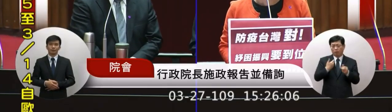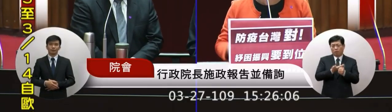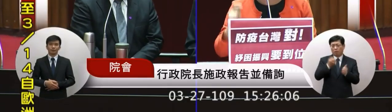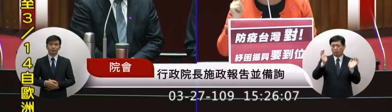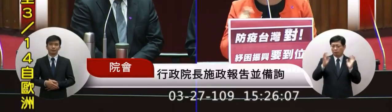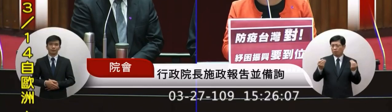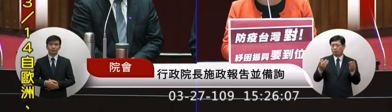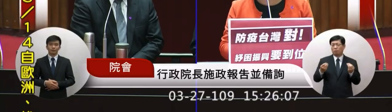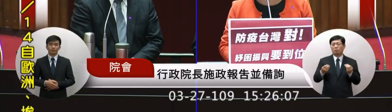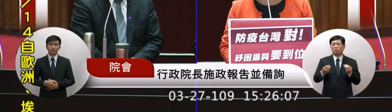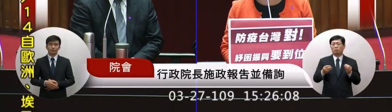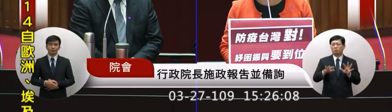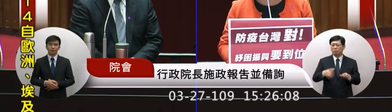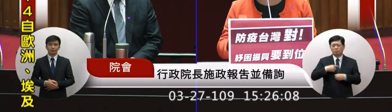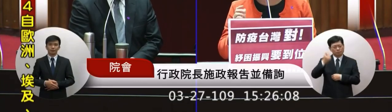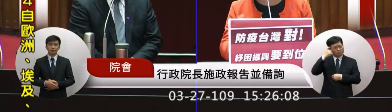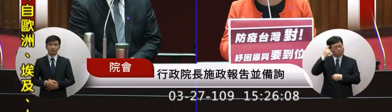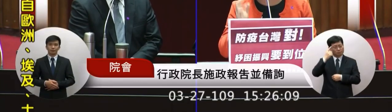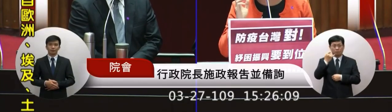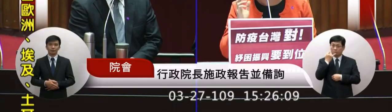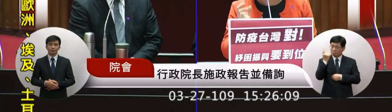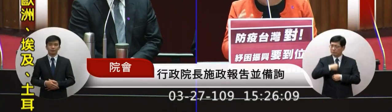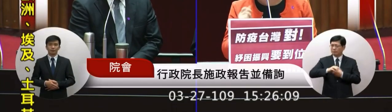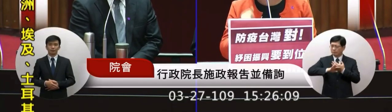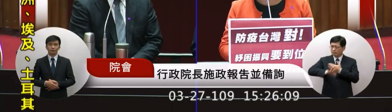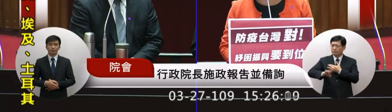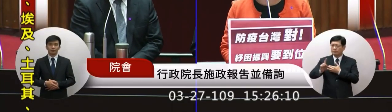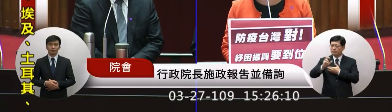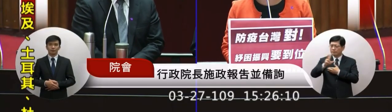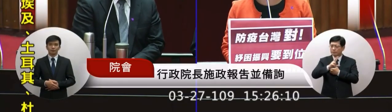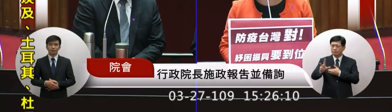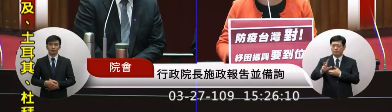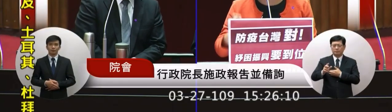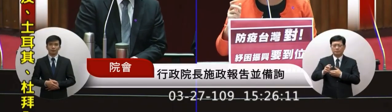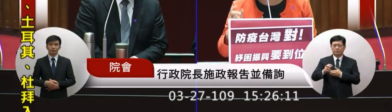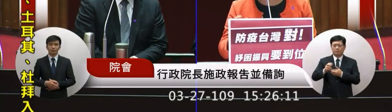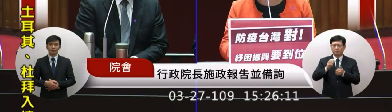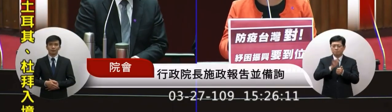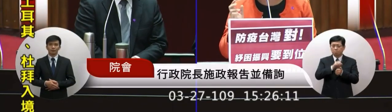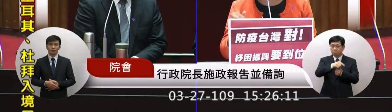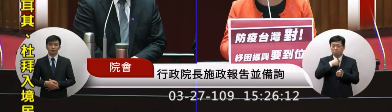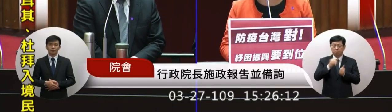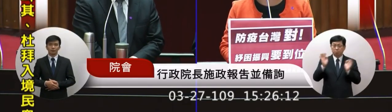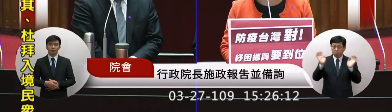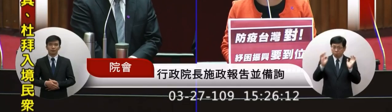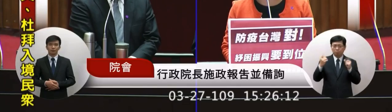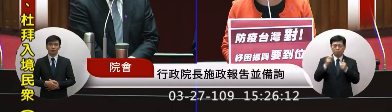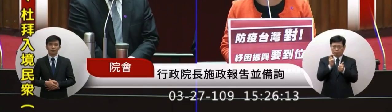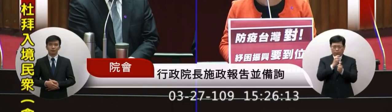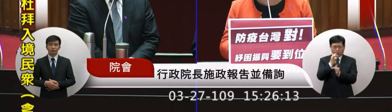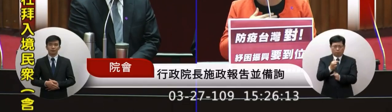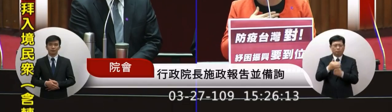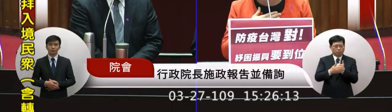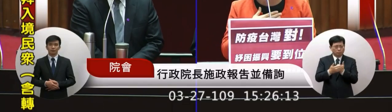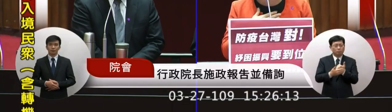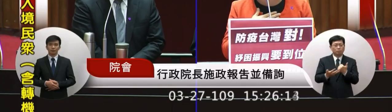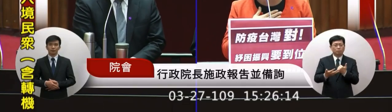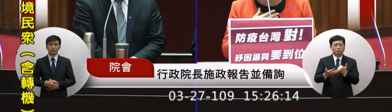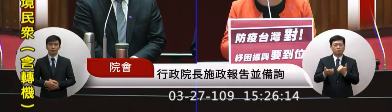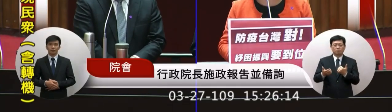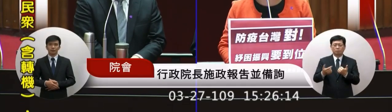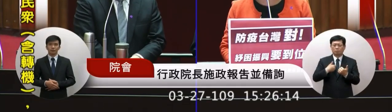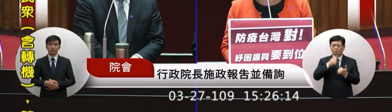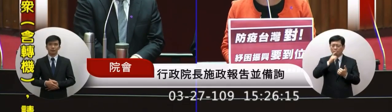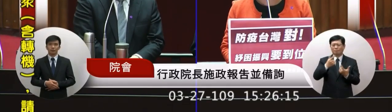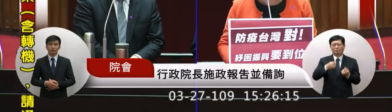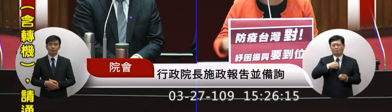罩啊，这个就是我在想说，有没有什么一个方式是可以让我们的孩童受到最佳的保护？这一吼，拢大家